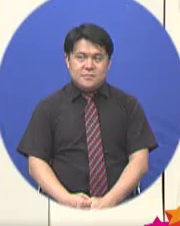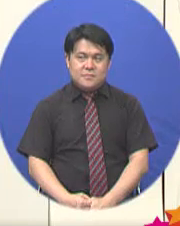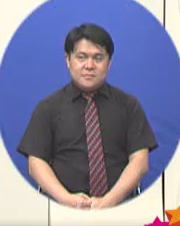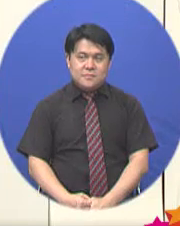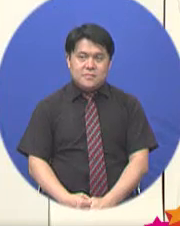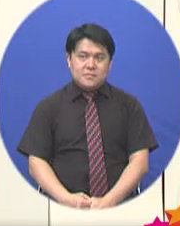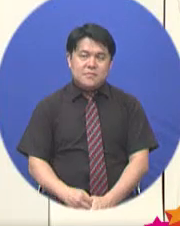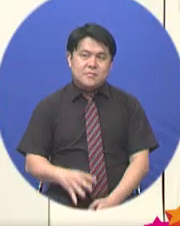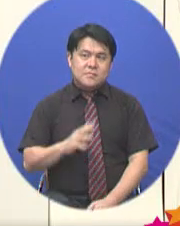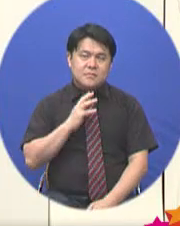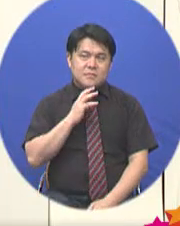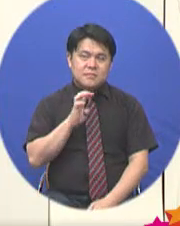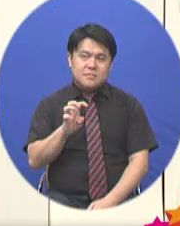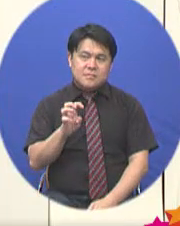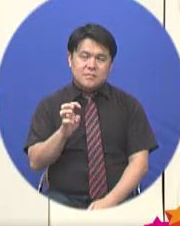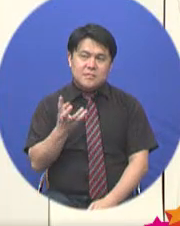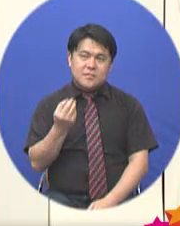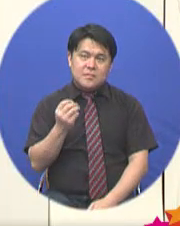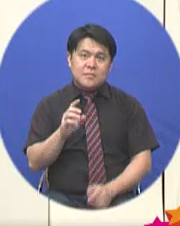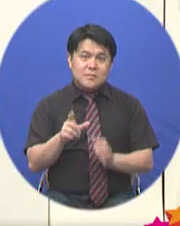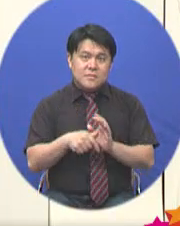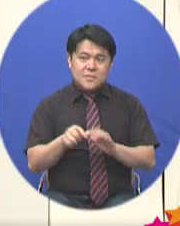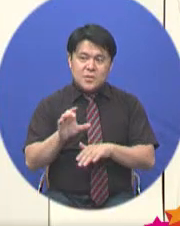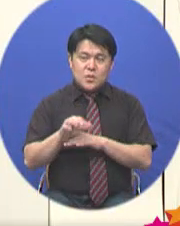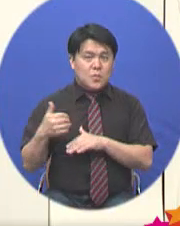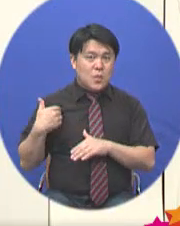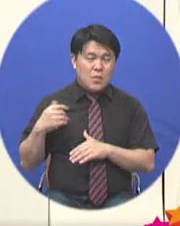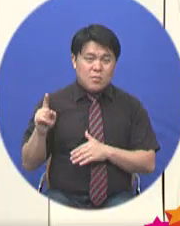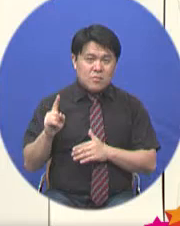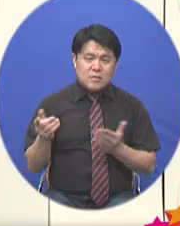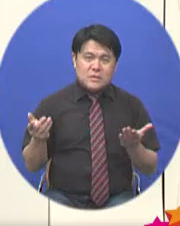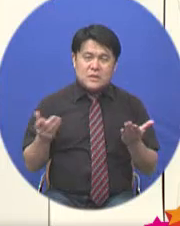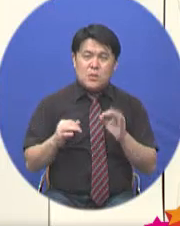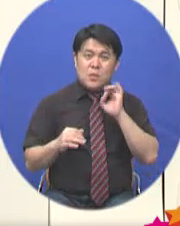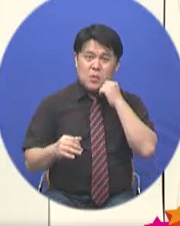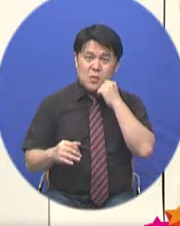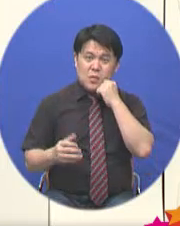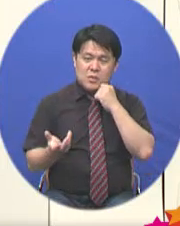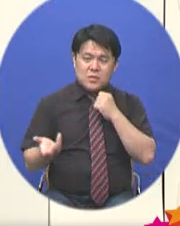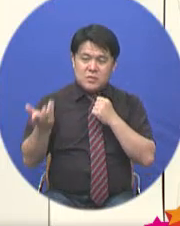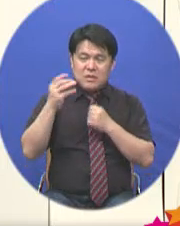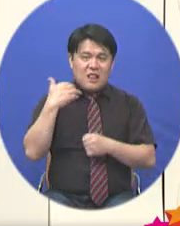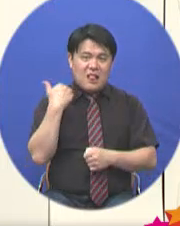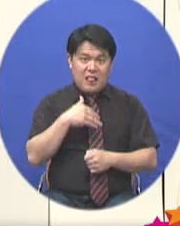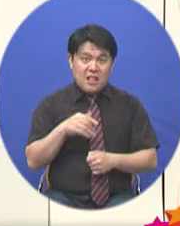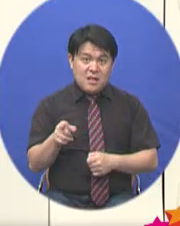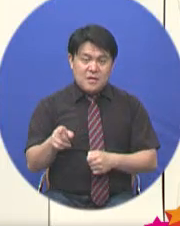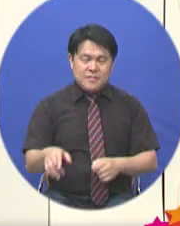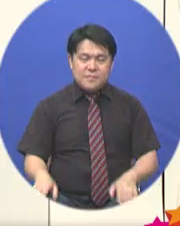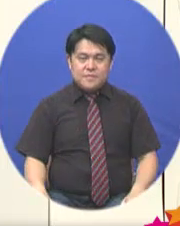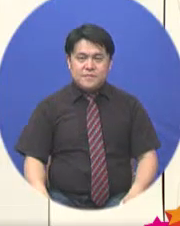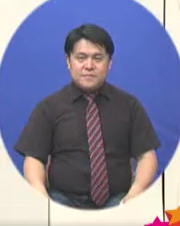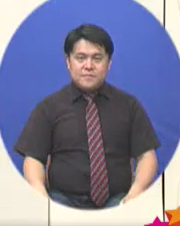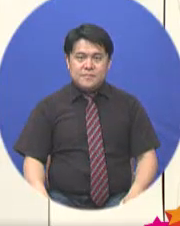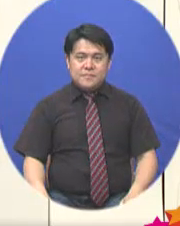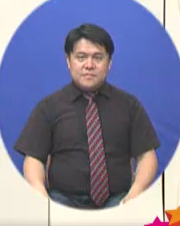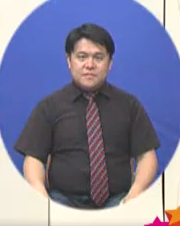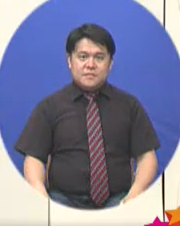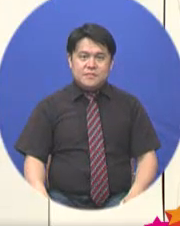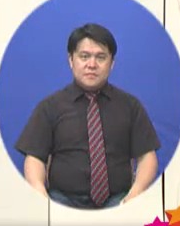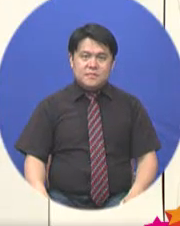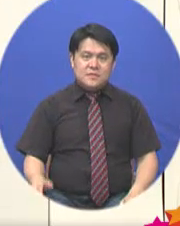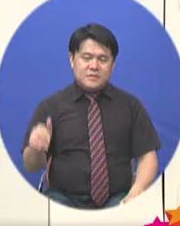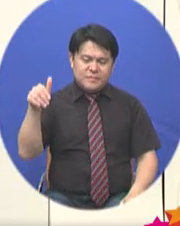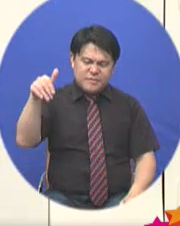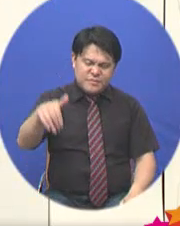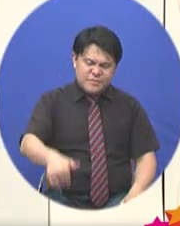한 40살 때 이 컴퓨터를 네. 모르면 네. 성진도 안 될 뿐더러 네. 도태가